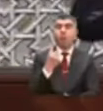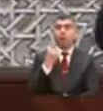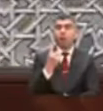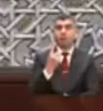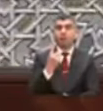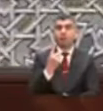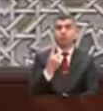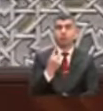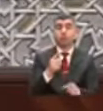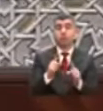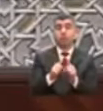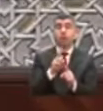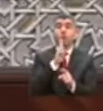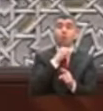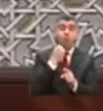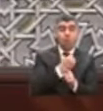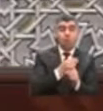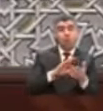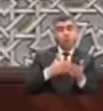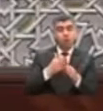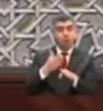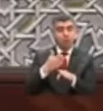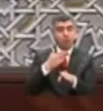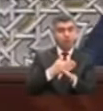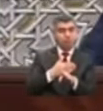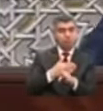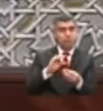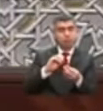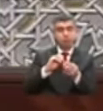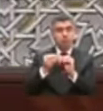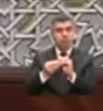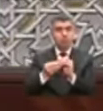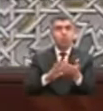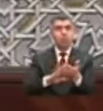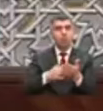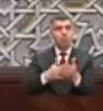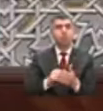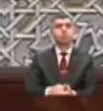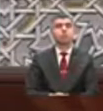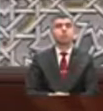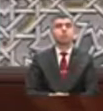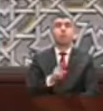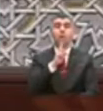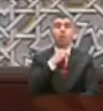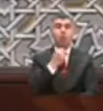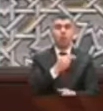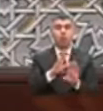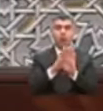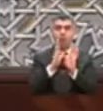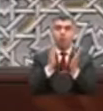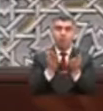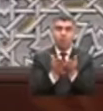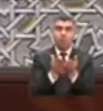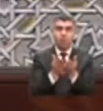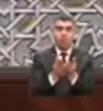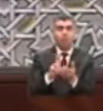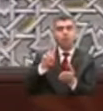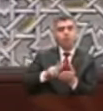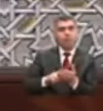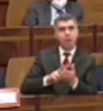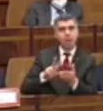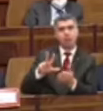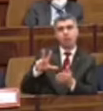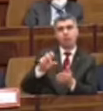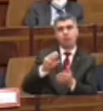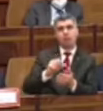الحكومة السابقة وعشتم إشكالات، نحن حكومة واحدة، اللي كيوفي كيوفي وكيعرفوا المغاربة شكون اللي